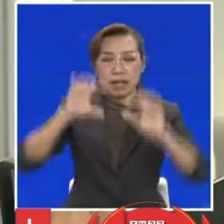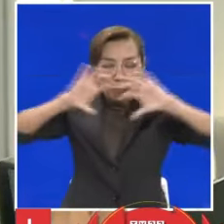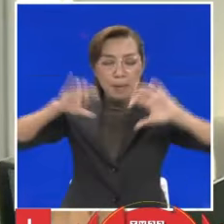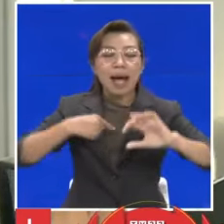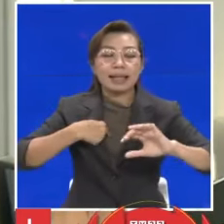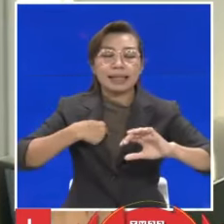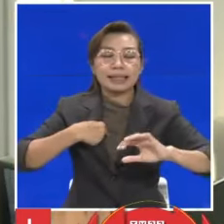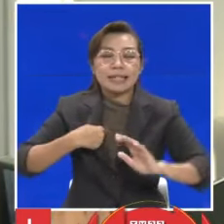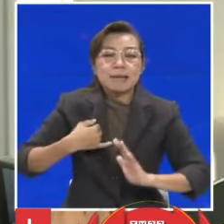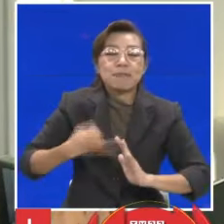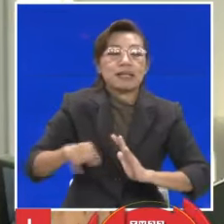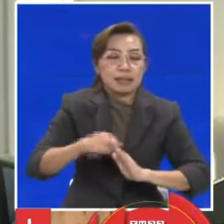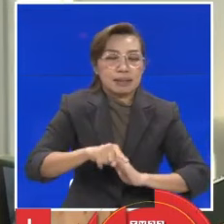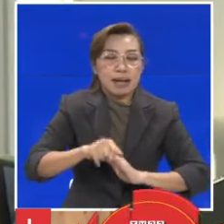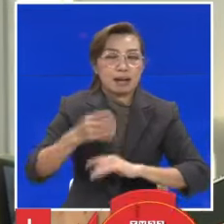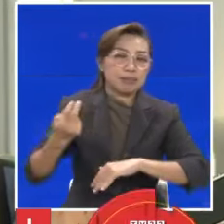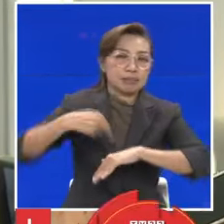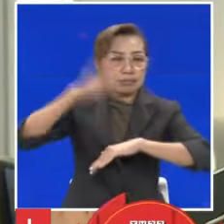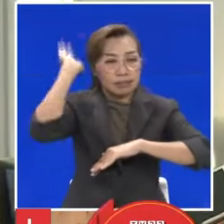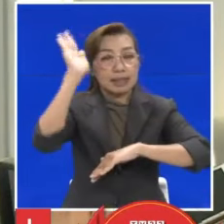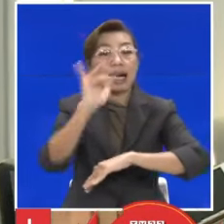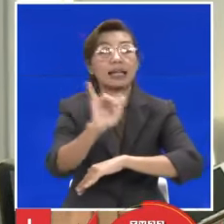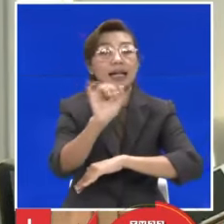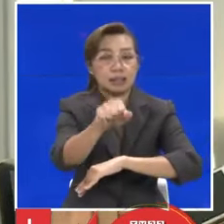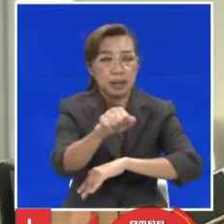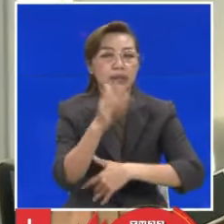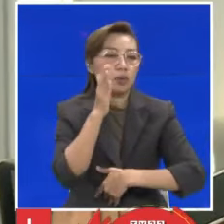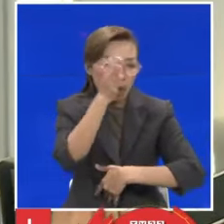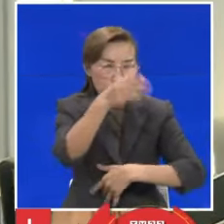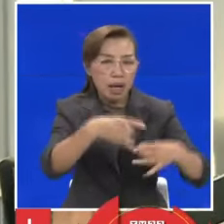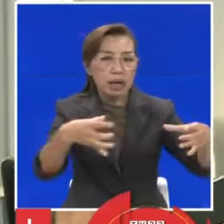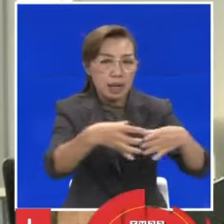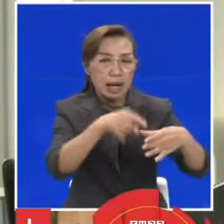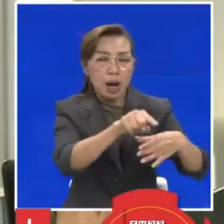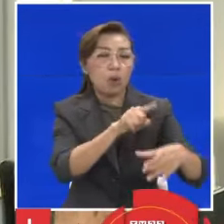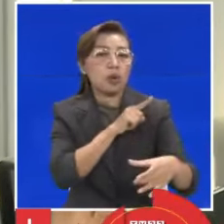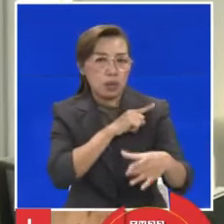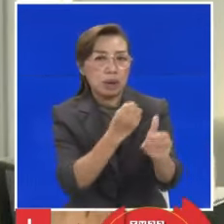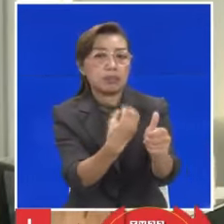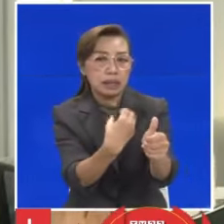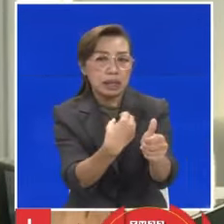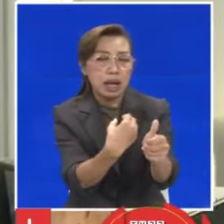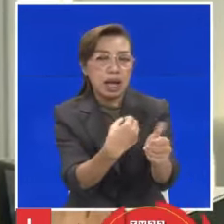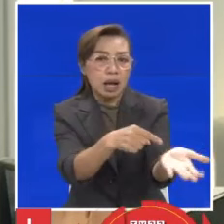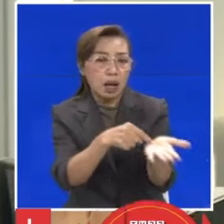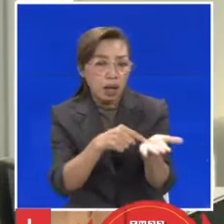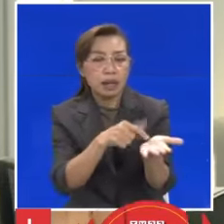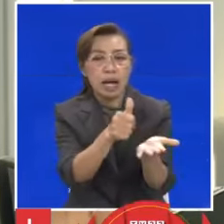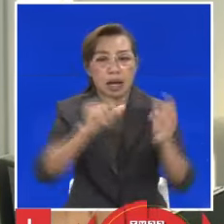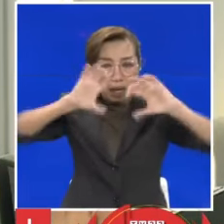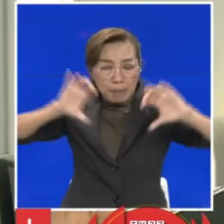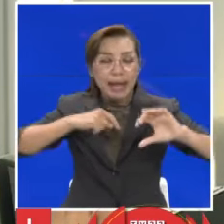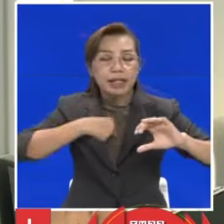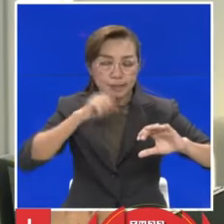งพวกนี้ก็เดี๋ยวก็จะพูดคุยกันต่อไปก็เป็นหน้าที่ของฝ่ายค้านอยู่แล้วที่ต้องเสนอแนะอะไรมานะครับเราหน้าที่เราก็ต้